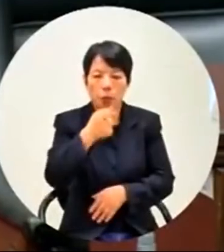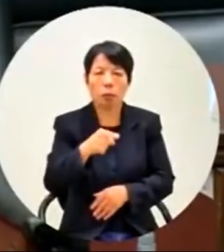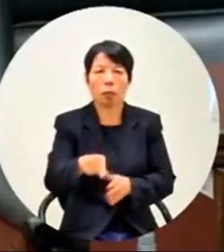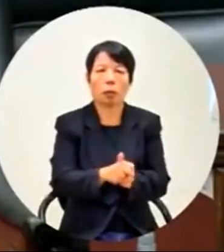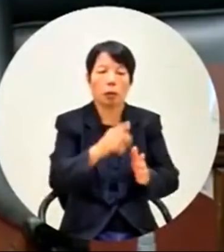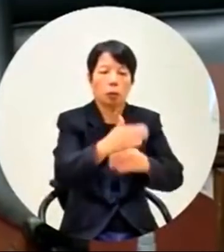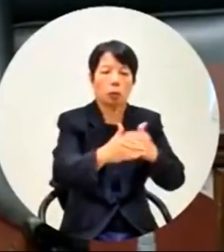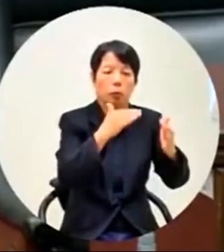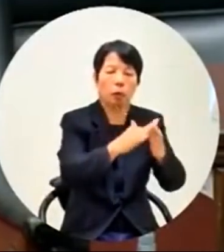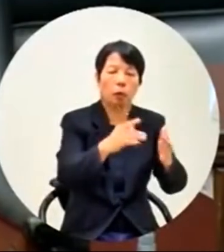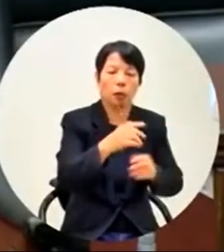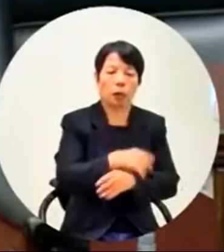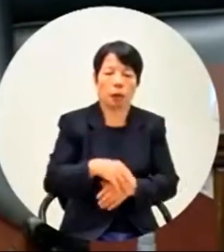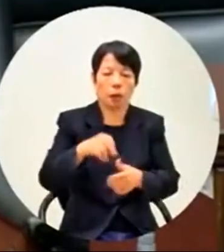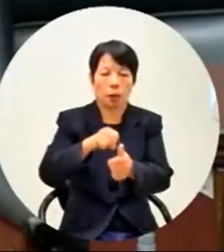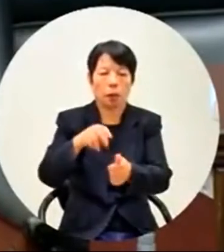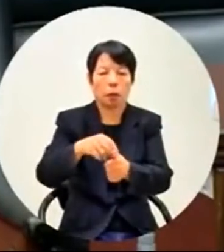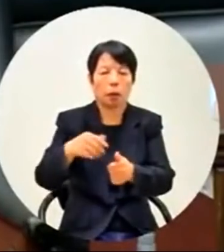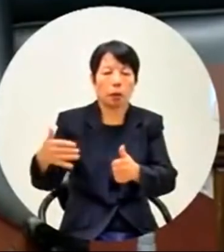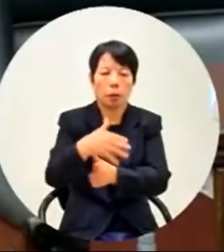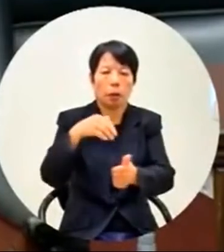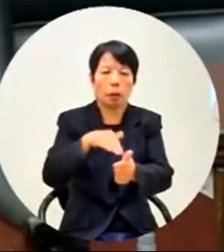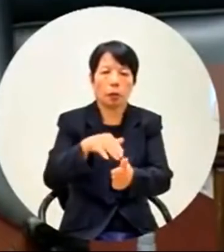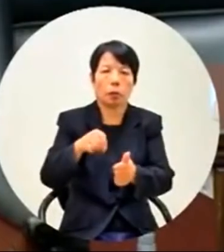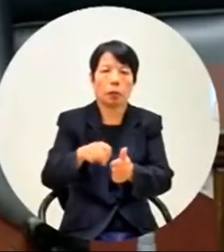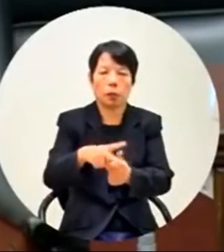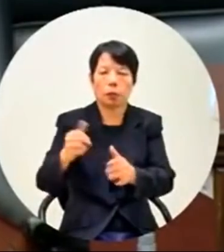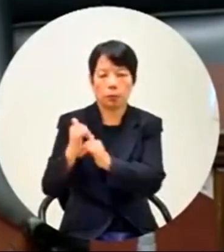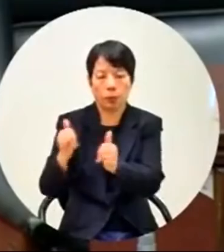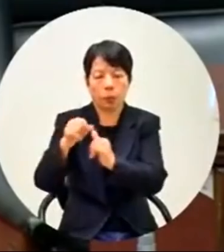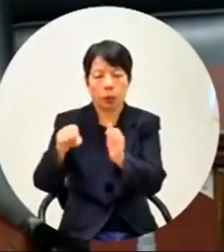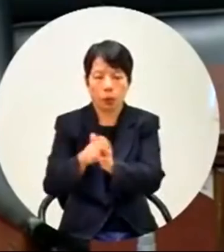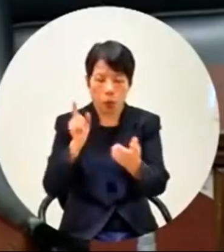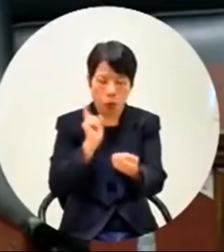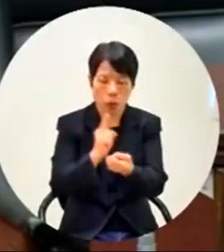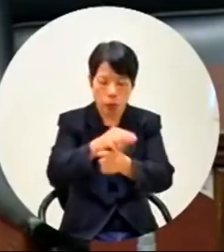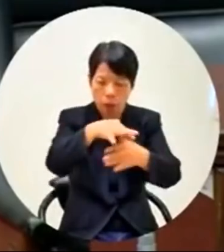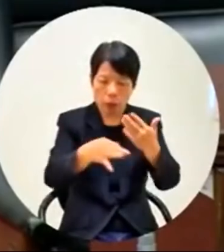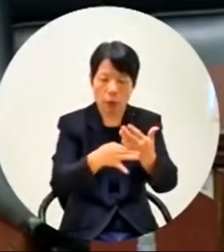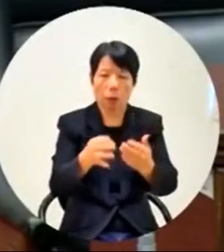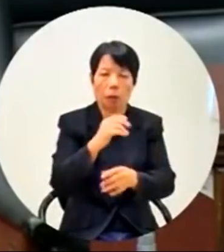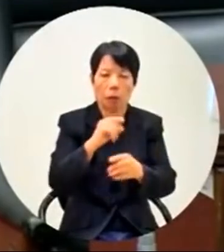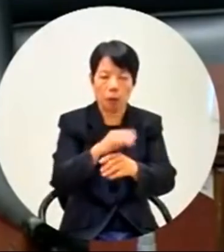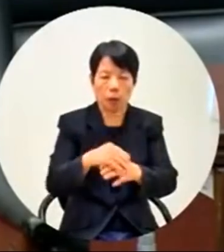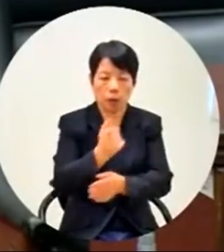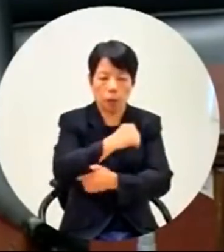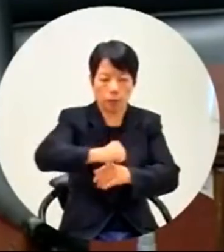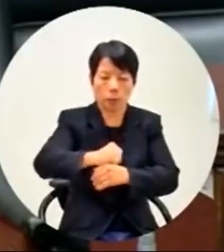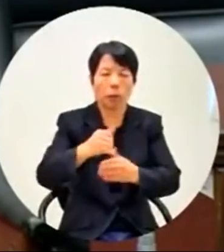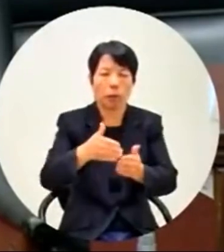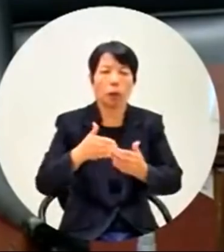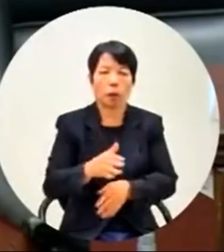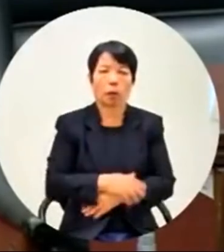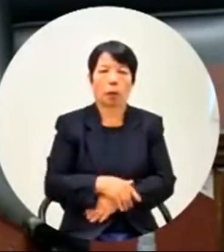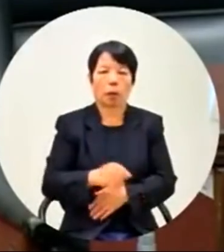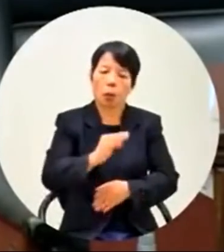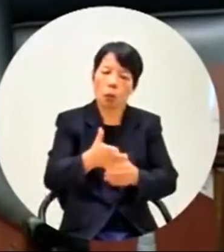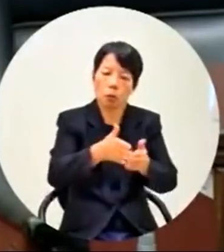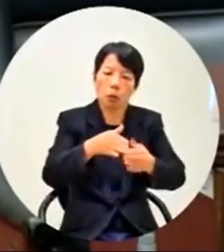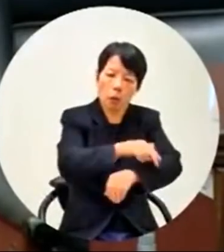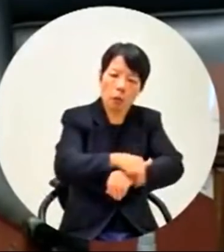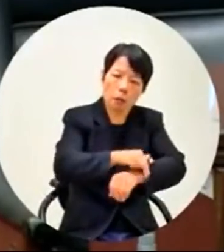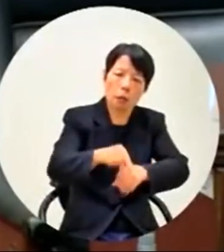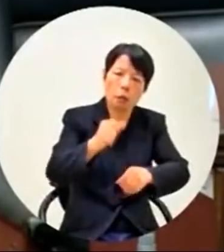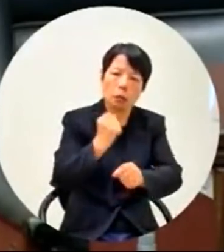学校，不仅是养殖户，或者是我们民众，都要对这个措施做一个抵抗，变成什么要规划什么，